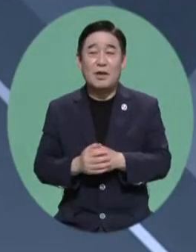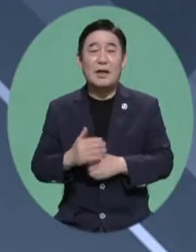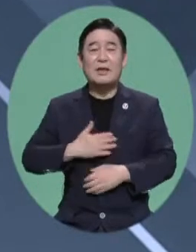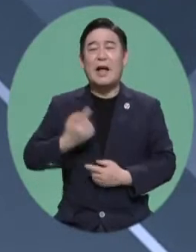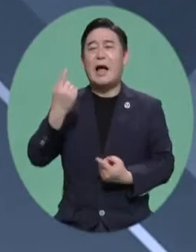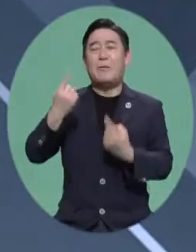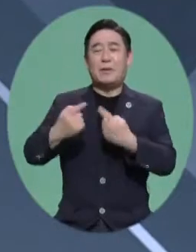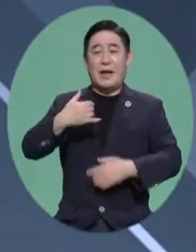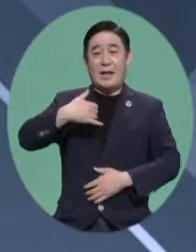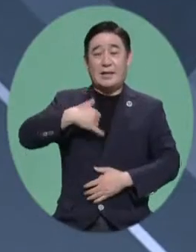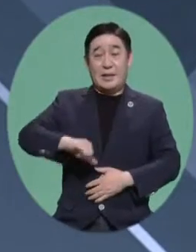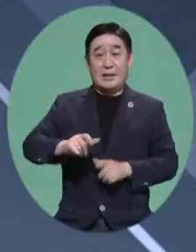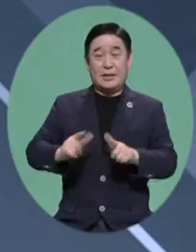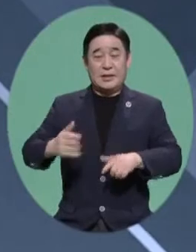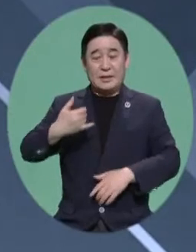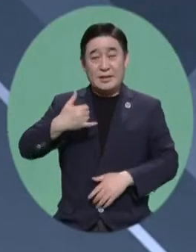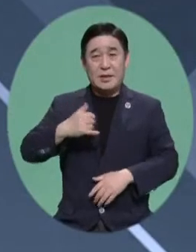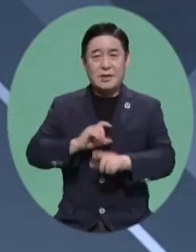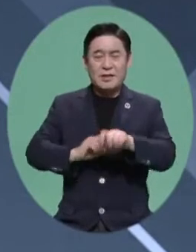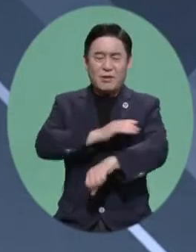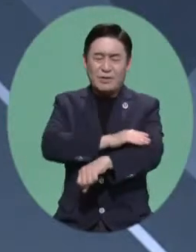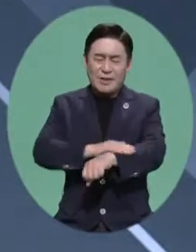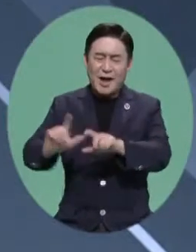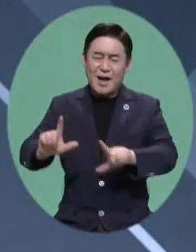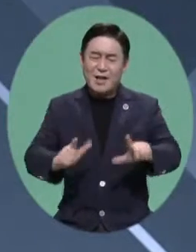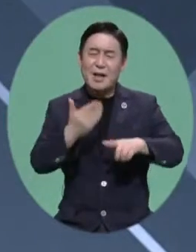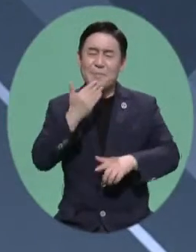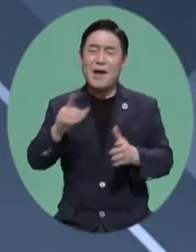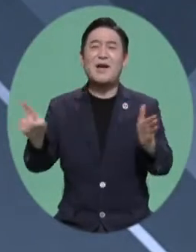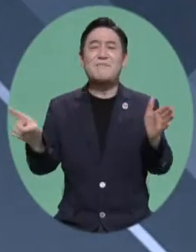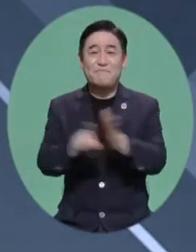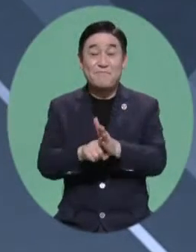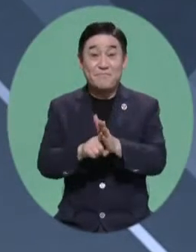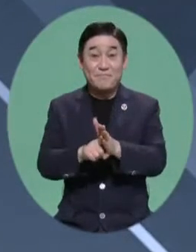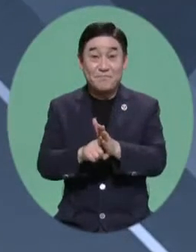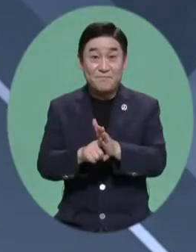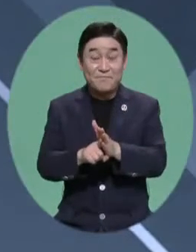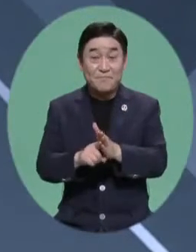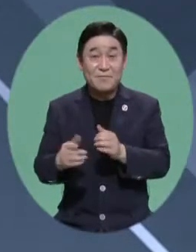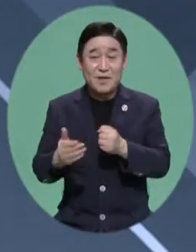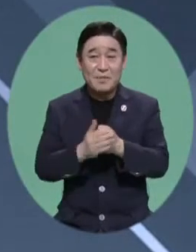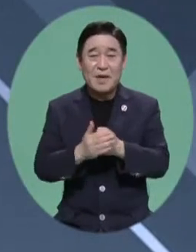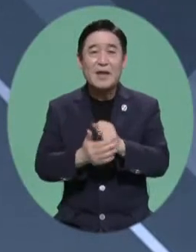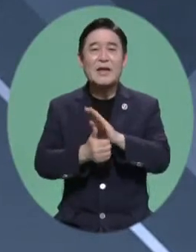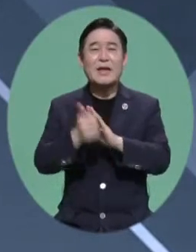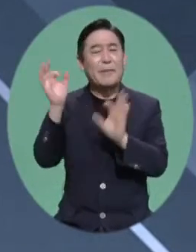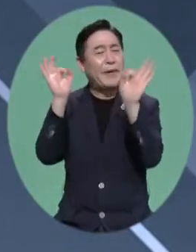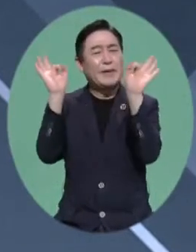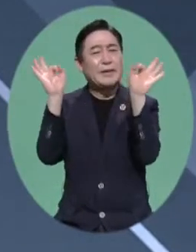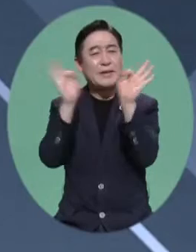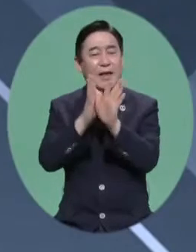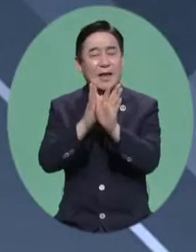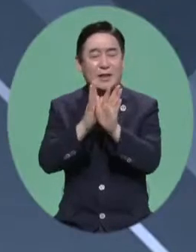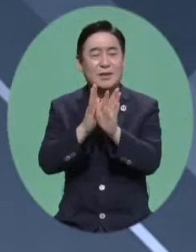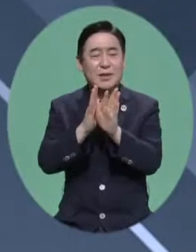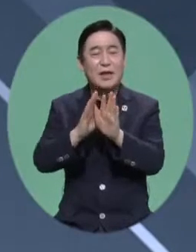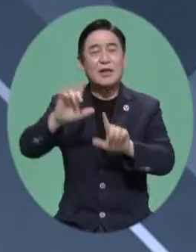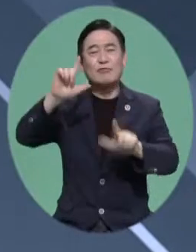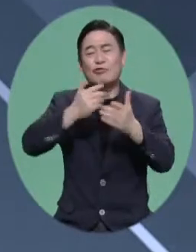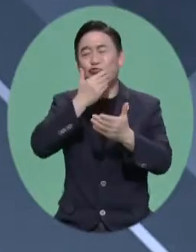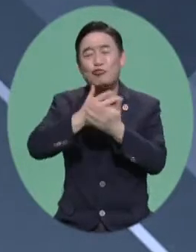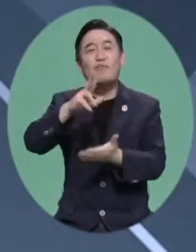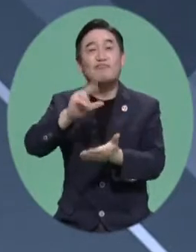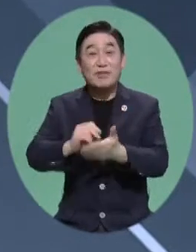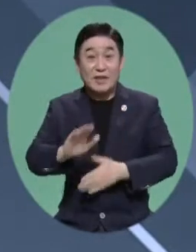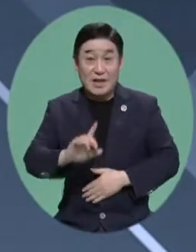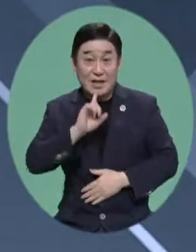나보다 아들들은 자식들은 딸들은 더 잘 살 것이다 이렇게 믿었기 때문이죠 희망이 사라진 것이 구조적인 핵심